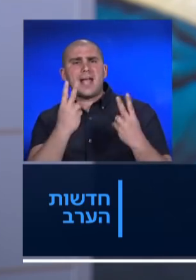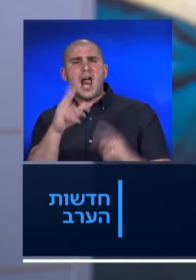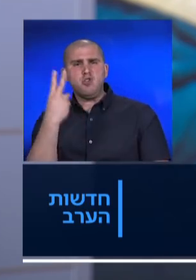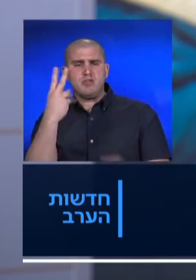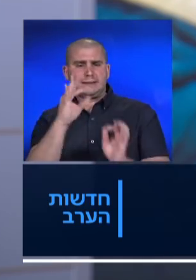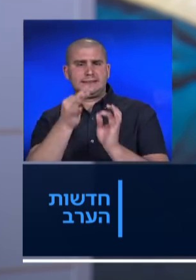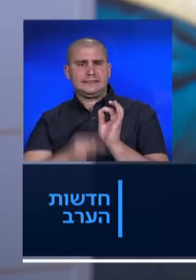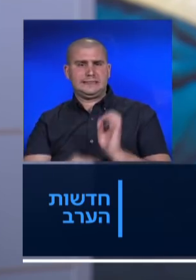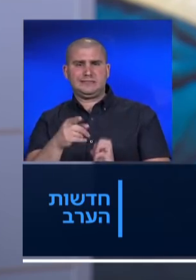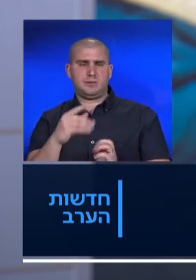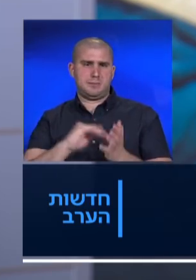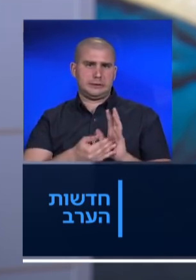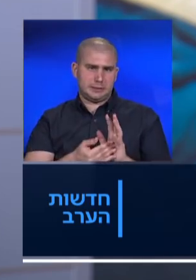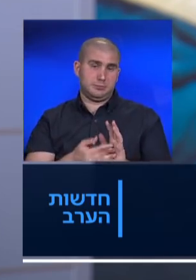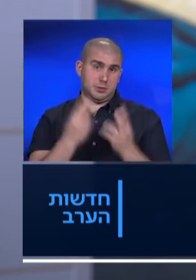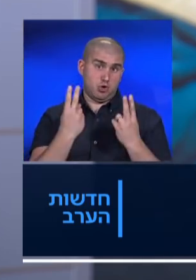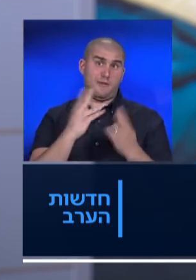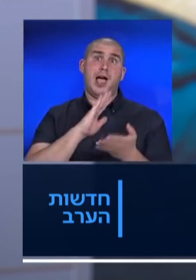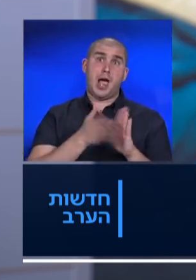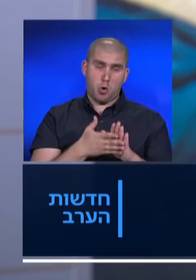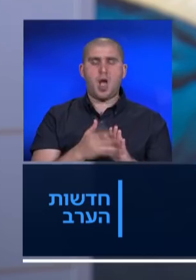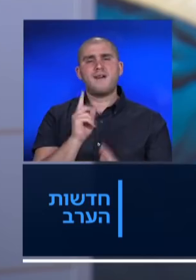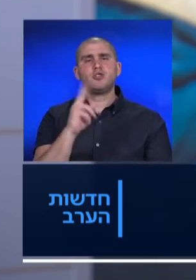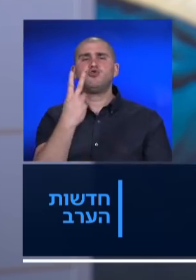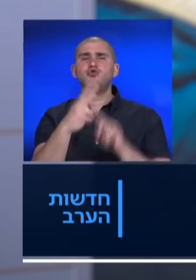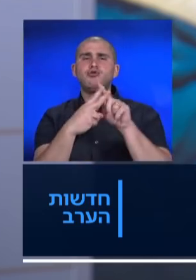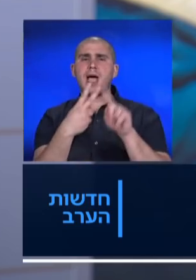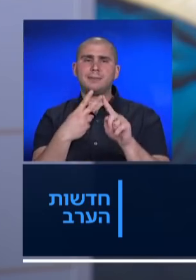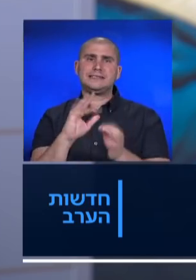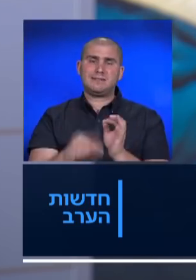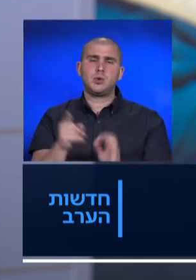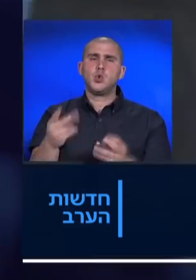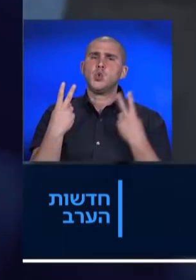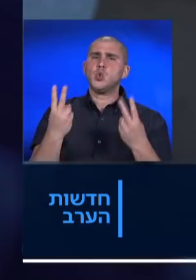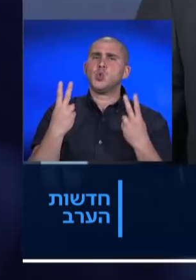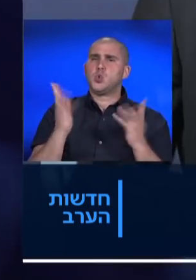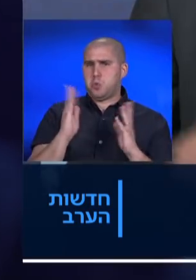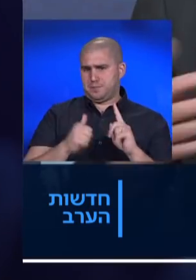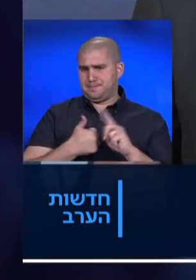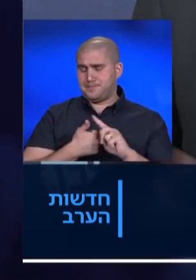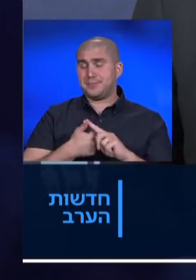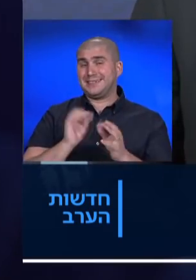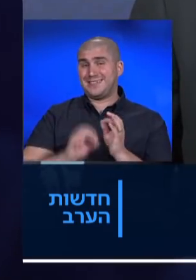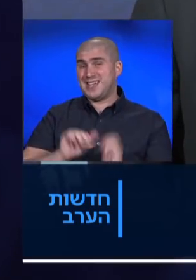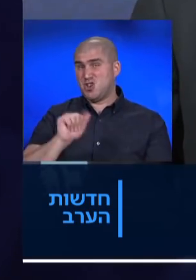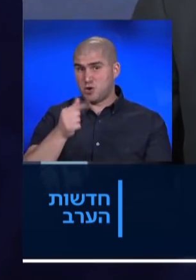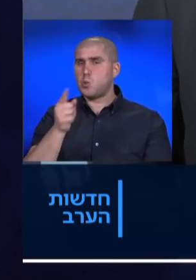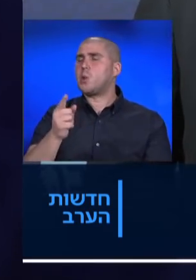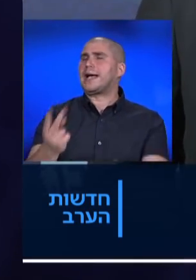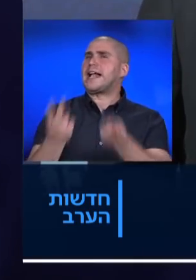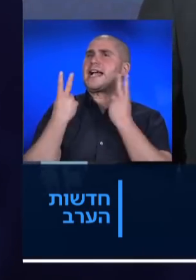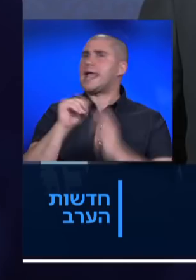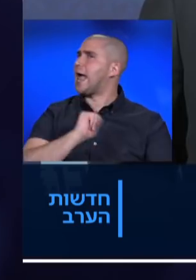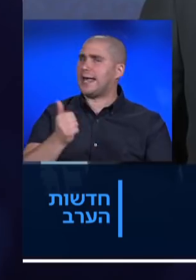בהסכם. חשוב להם הכל כמובן, אבל יש שני סעיפים שהם חשובים במיוחד. הסעיף הראשון, והוא הקריטי והדרמטי, זאת